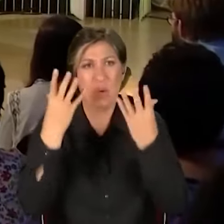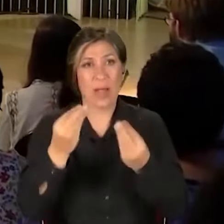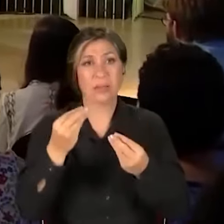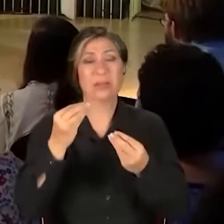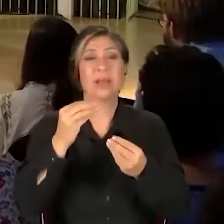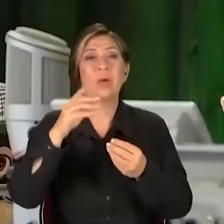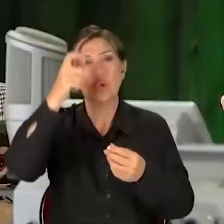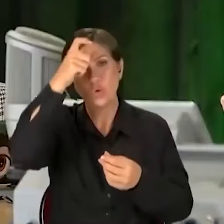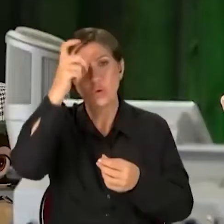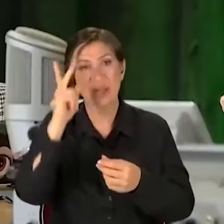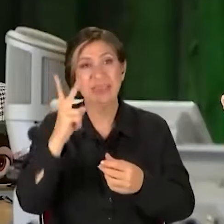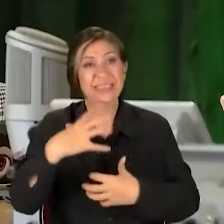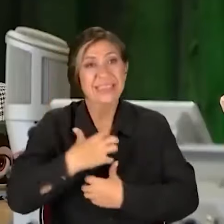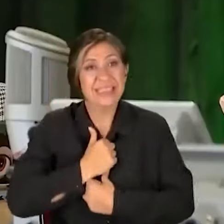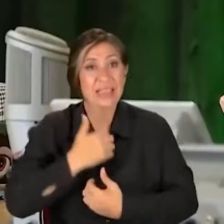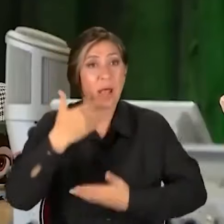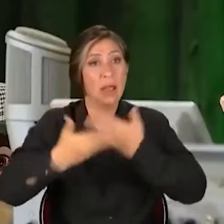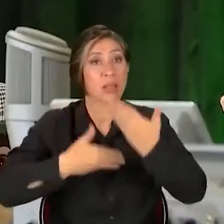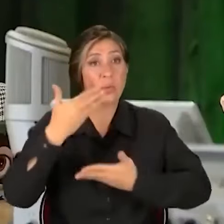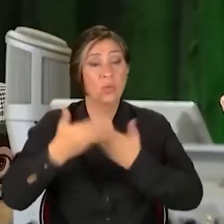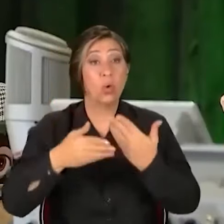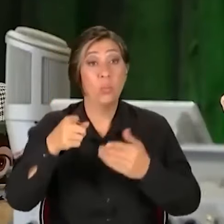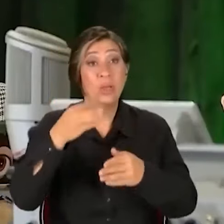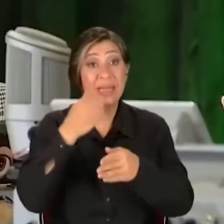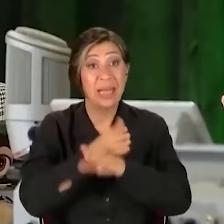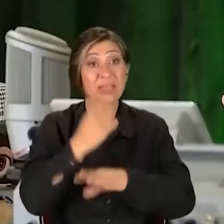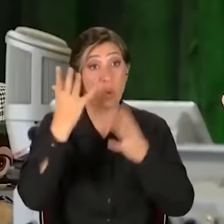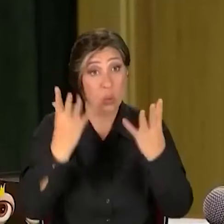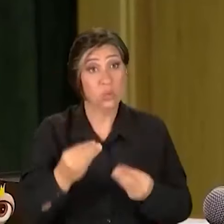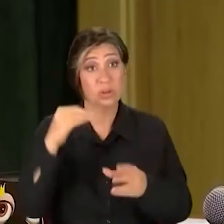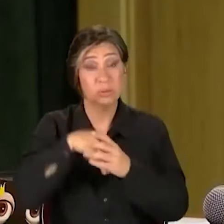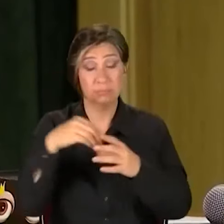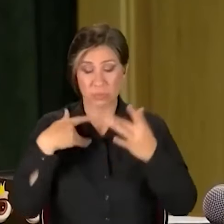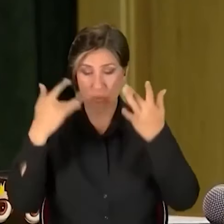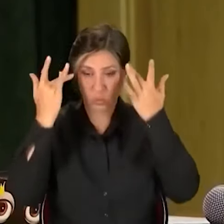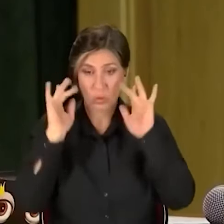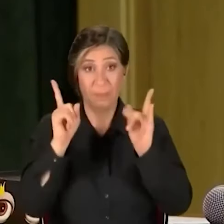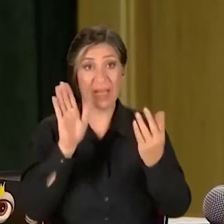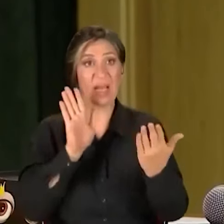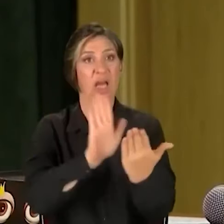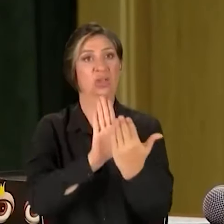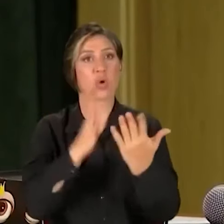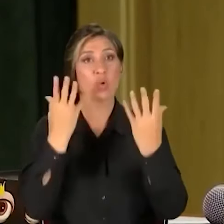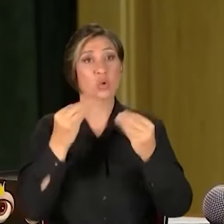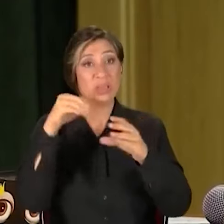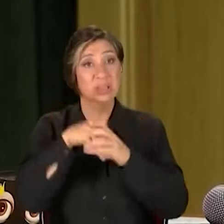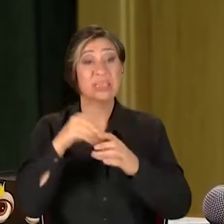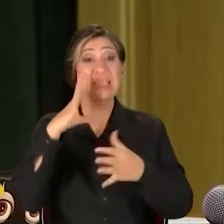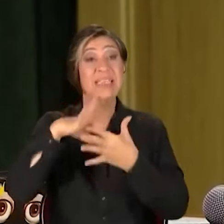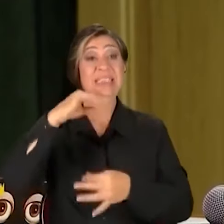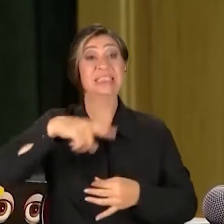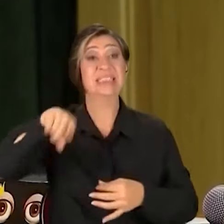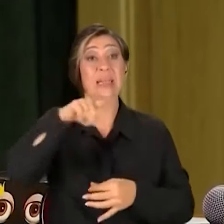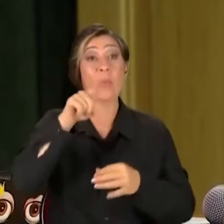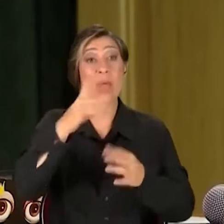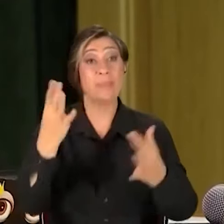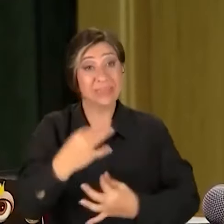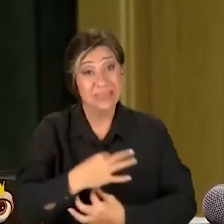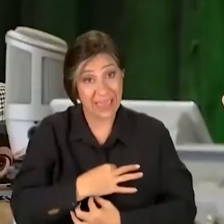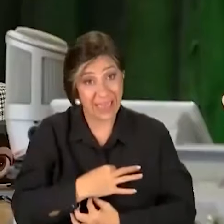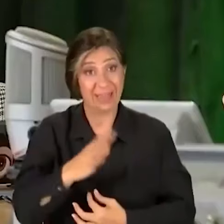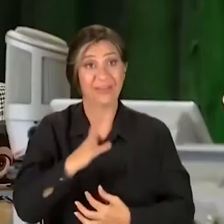işte gurbetçilerin, Türklerin sıkıntılarını anlatıyordu. Ve bu gerçek olduğu için, bizim kültürümüze de bir karşılığı olduğu için insanlar bu insanlara hem